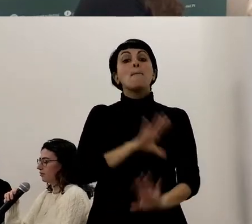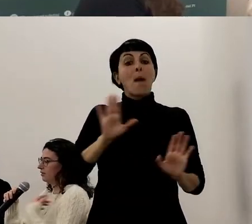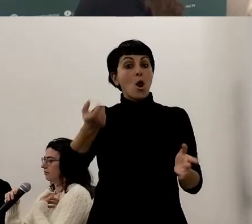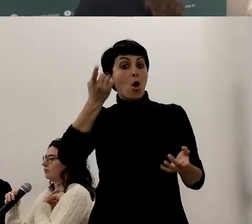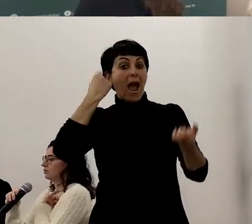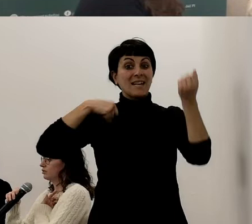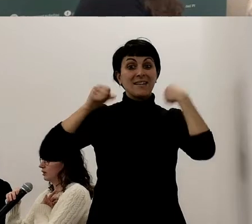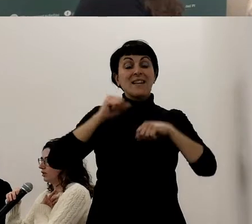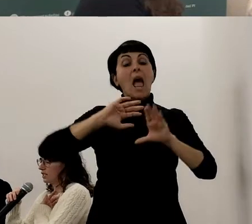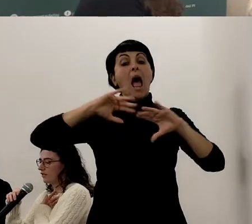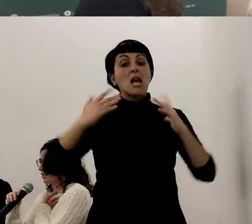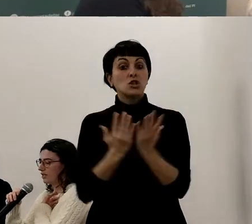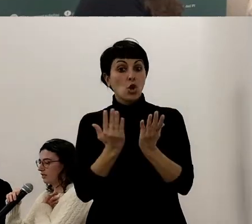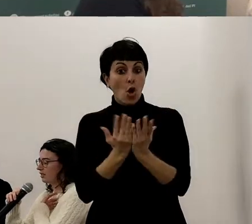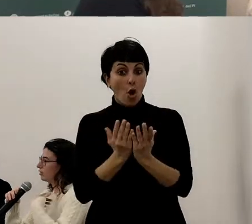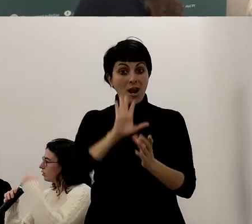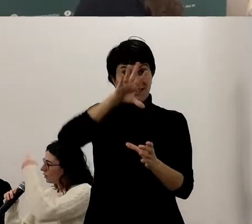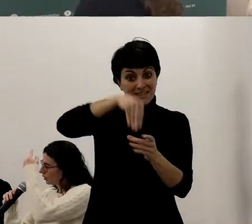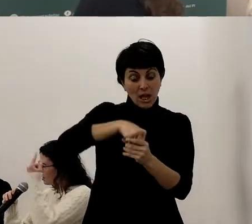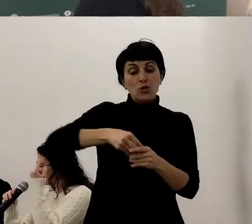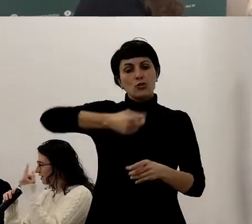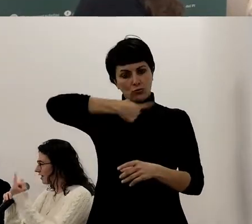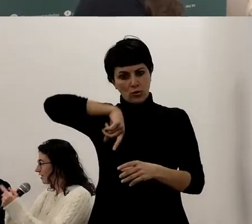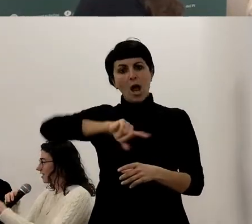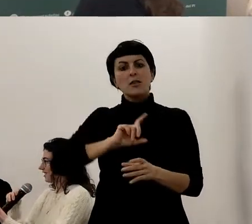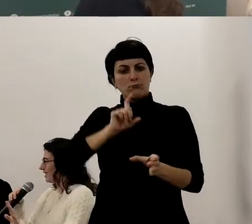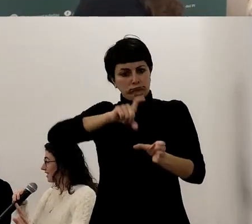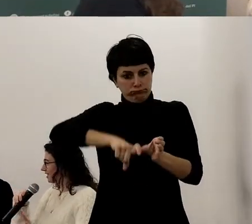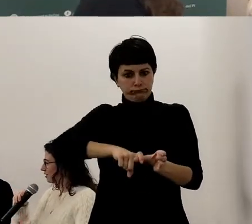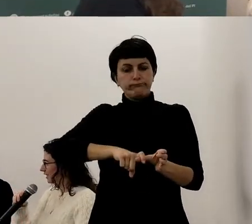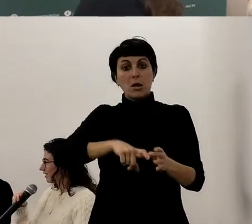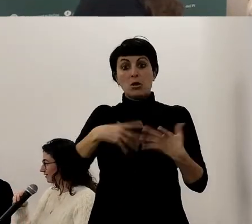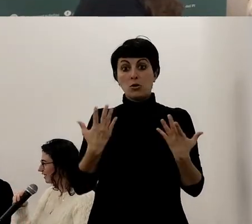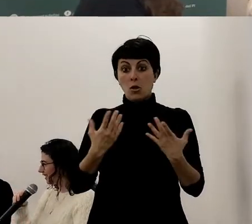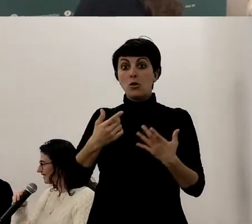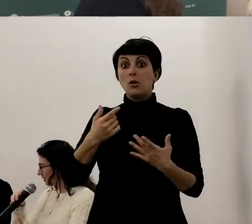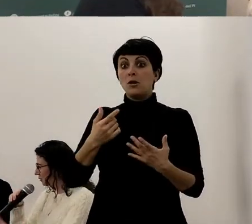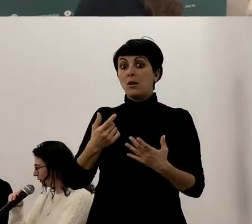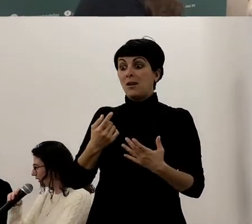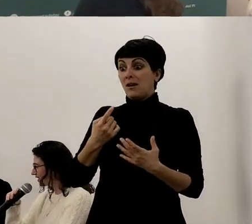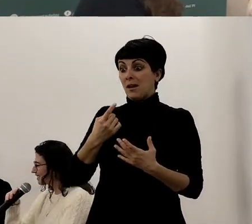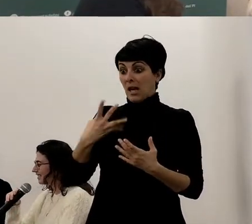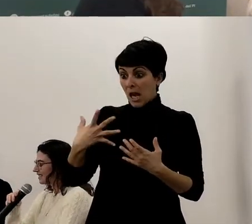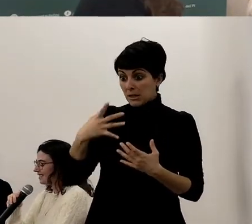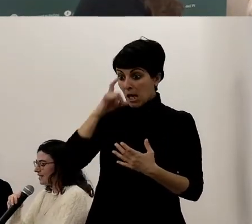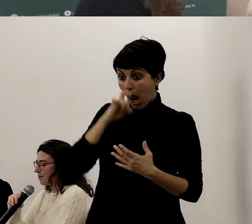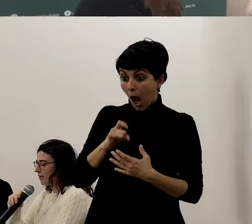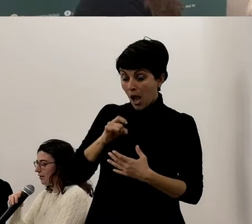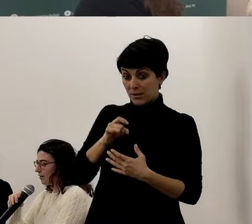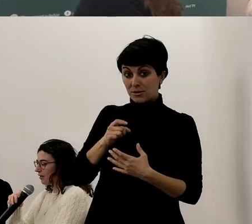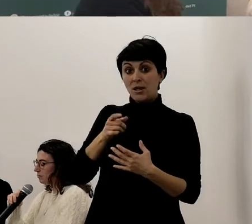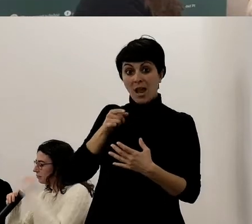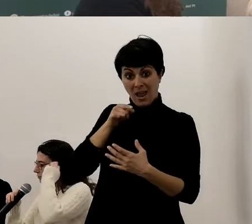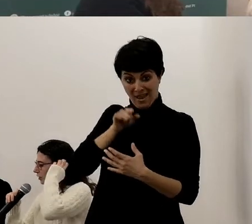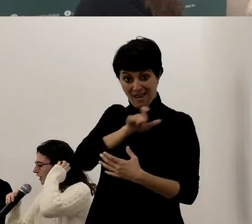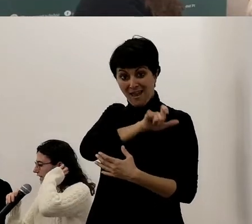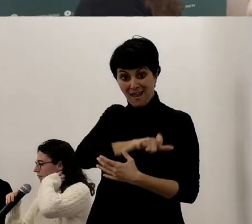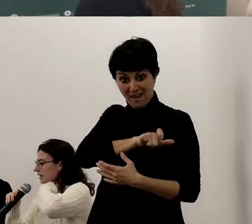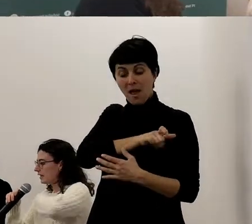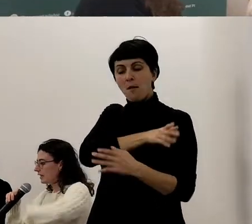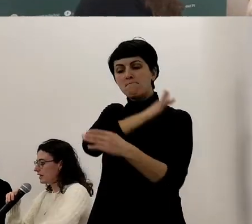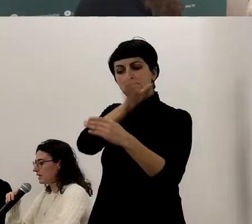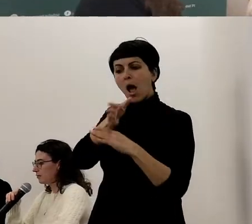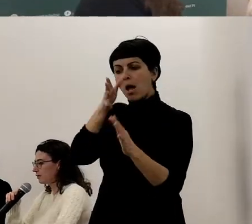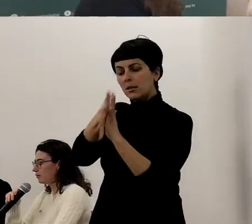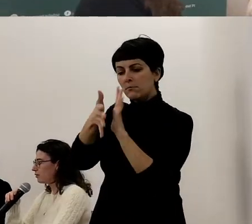i quan jo les faig i dic no, jo no tinc gegants grans, els nens es queden en cap. Tu pots, però